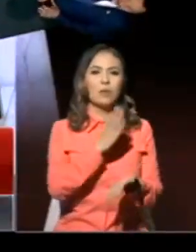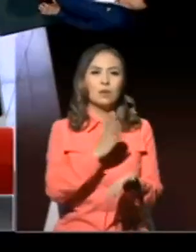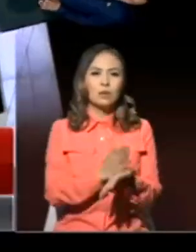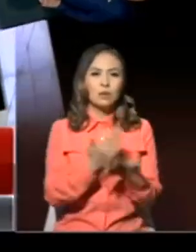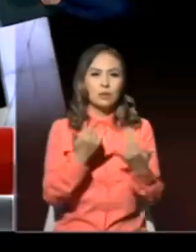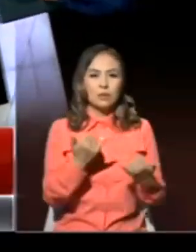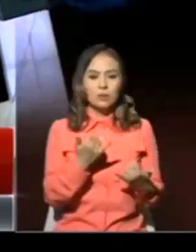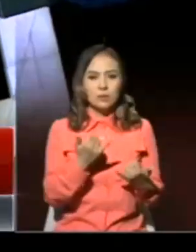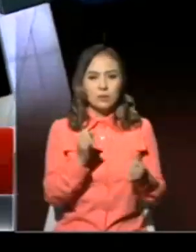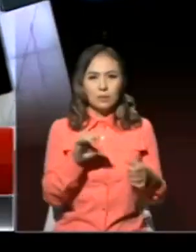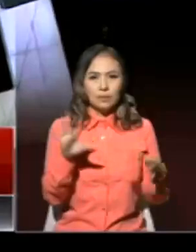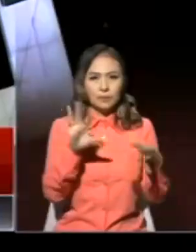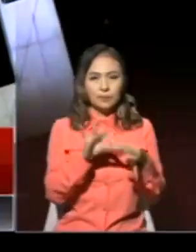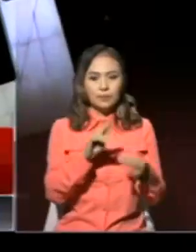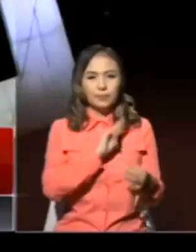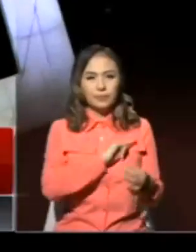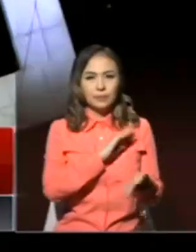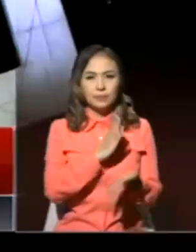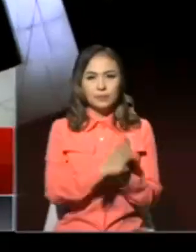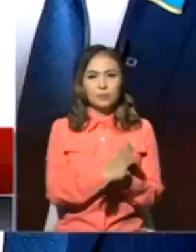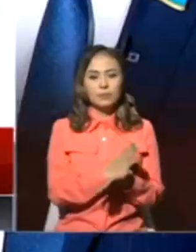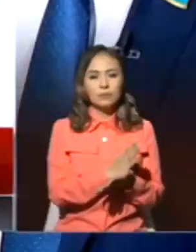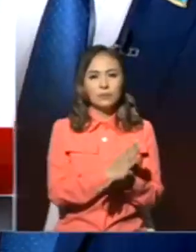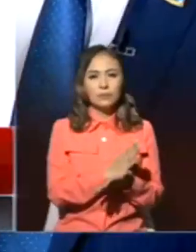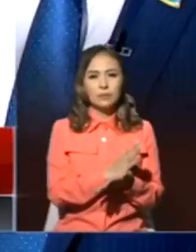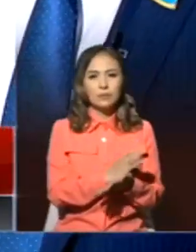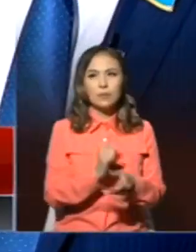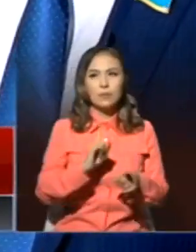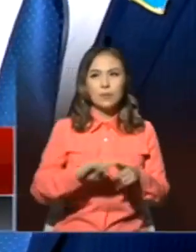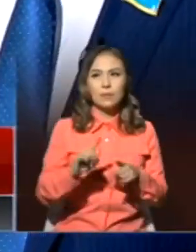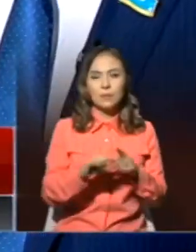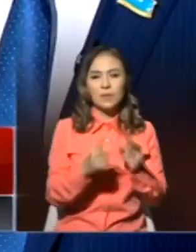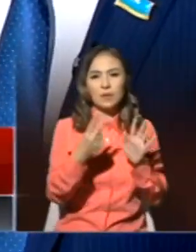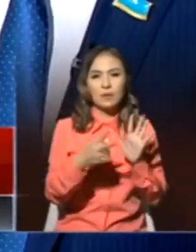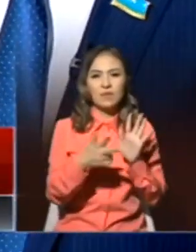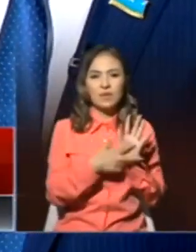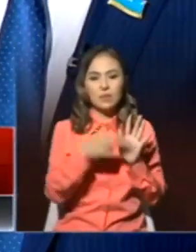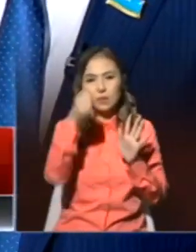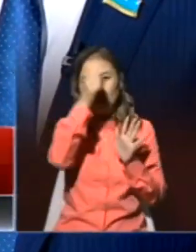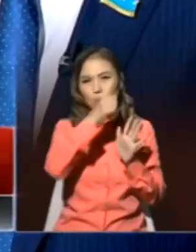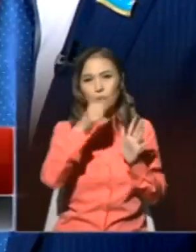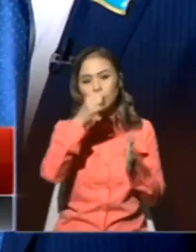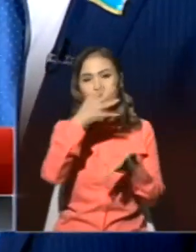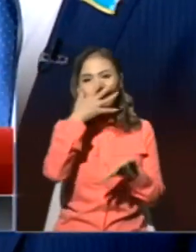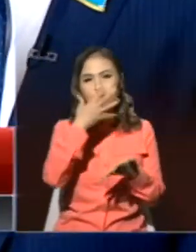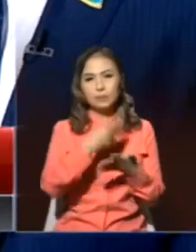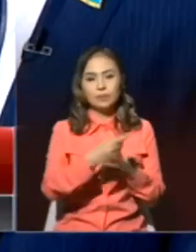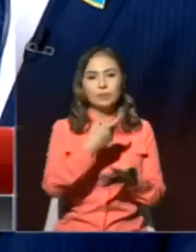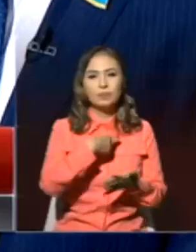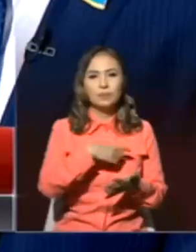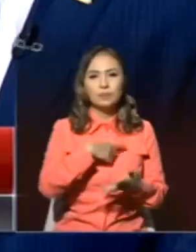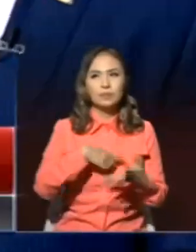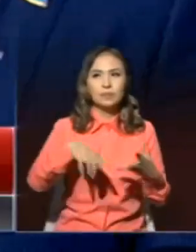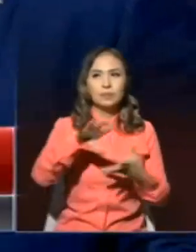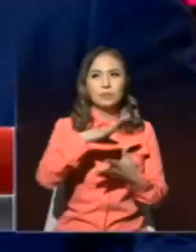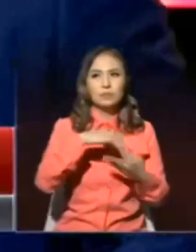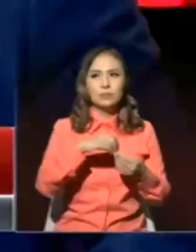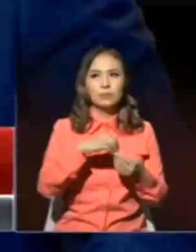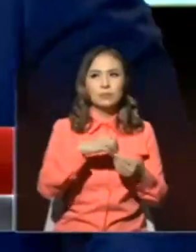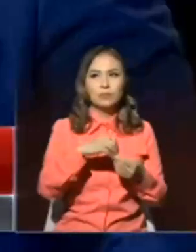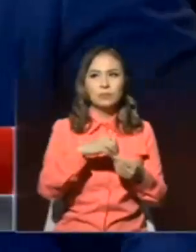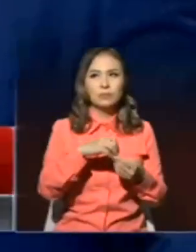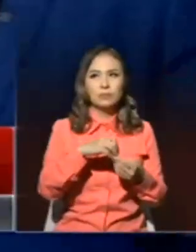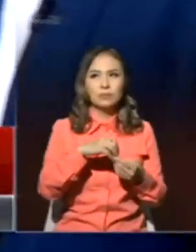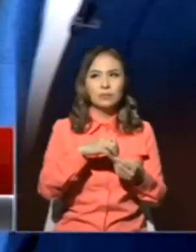таңда сетке қосылған жұмыс істеп тұр. Алдағы уақытта 28-ші жылға дейін біз олардың жаңа барлығын жойып өзіміз қоямыз дейсіз ғой.